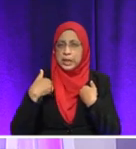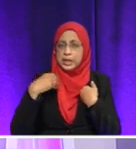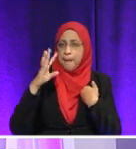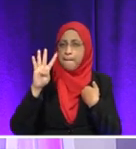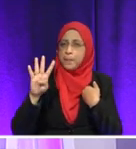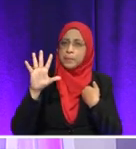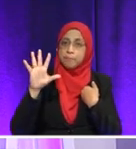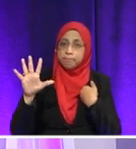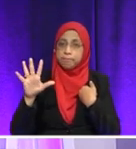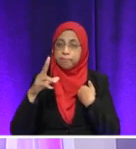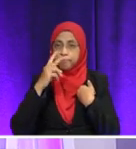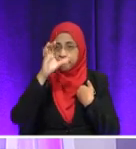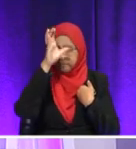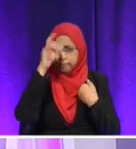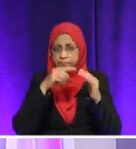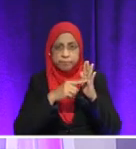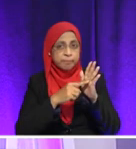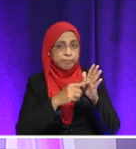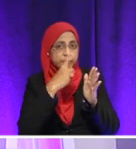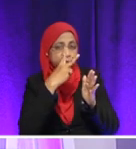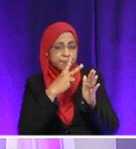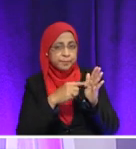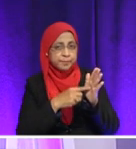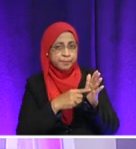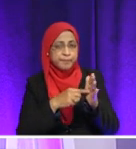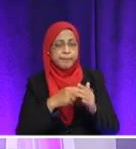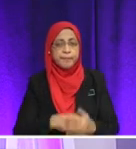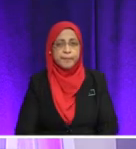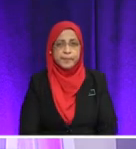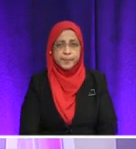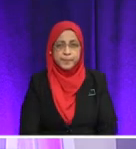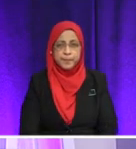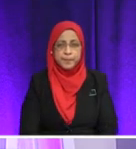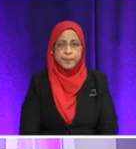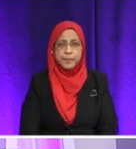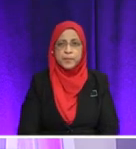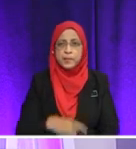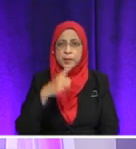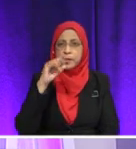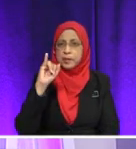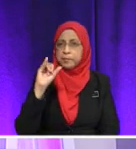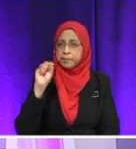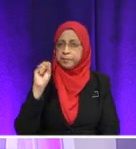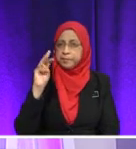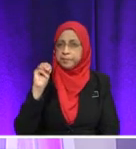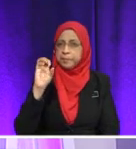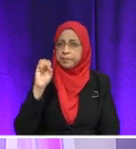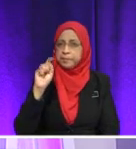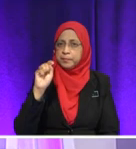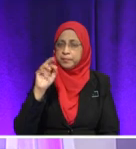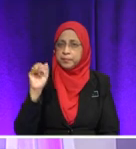tangan kanan Kristus yang itu Pak Prime oke itu 360 lah sebelah kiri itu so untuk asimetri tipe gunung yang sebelah kiri